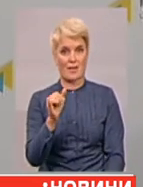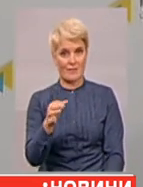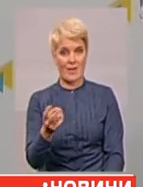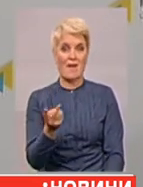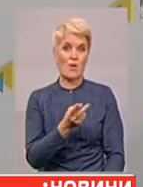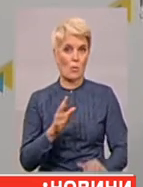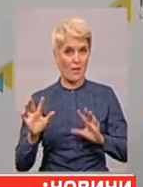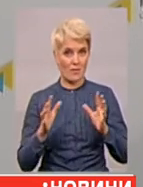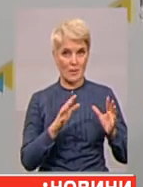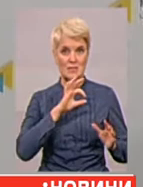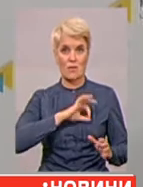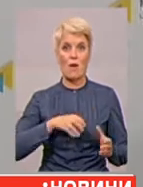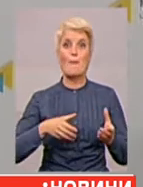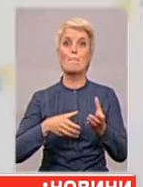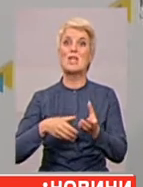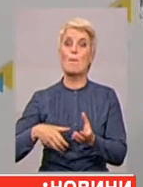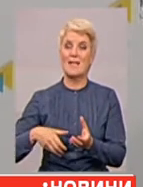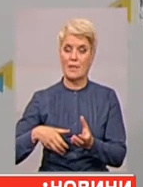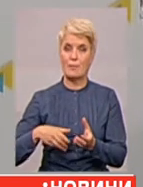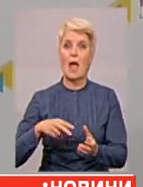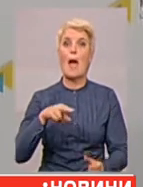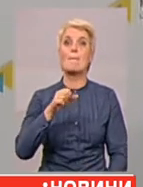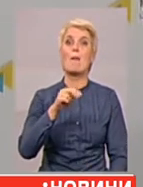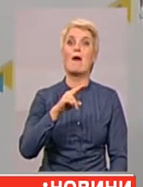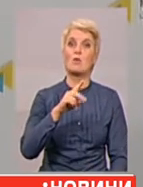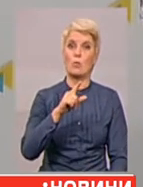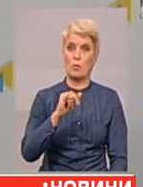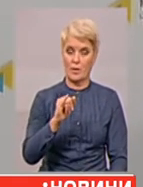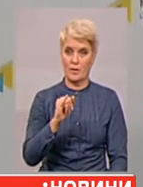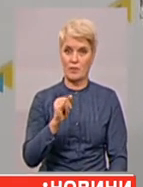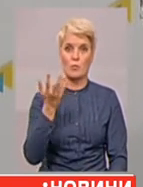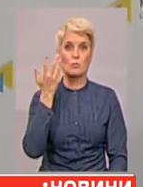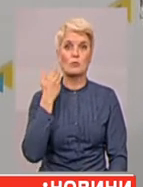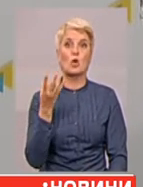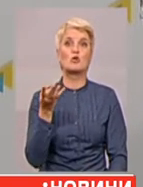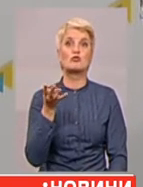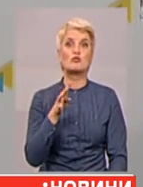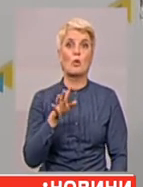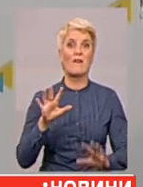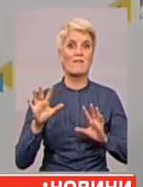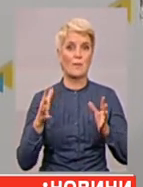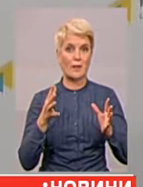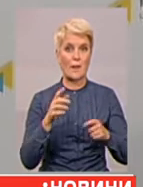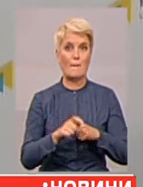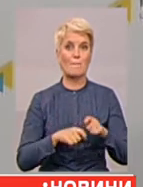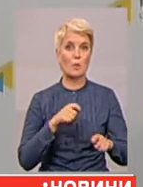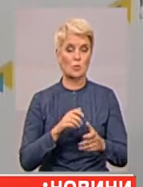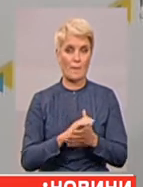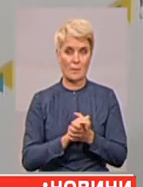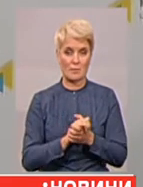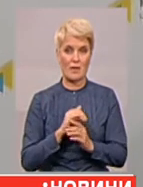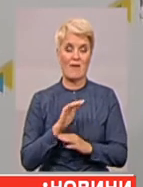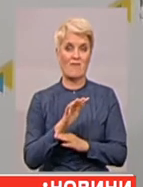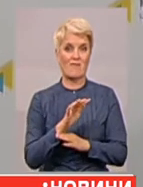випадках застосовував міномети. У Павлополі під час 4 випадків порушення перемир'я окупант випустив в бік